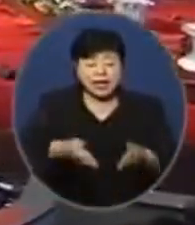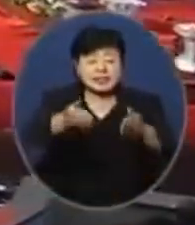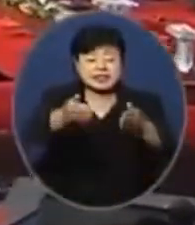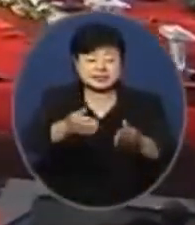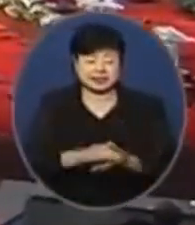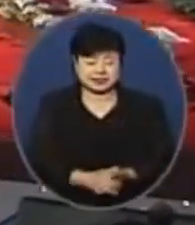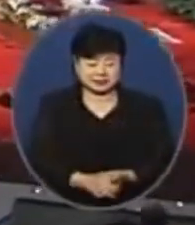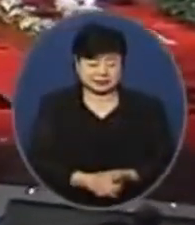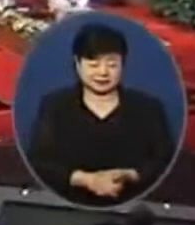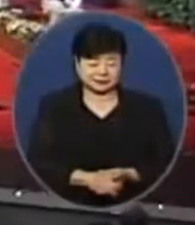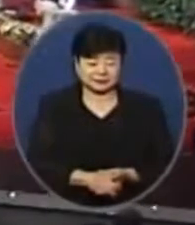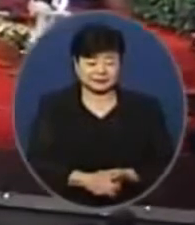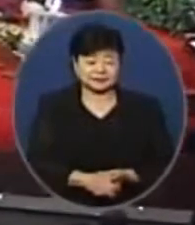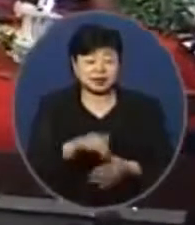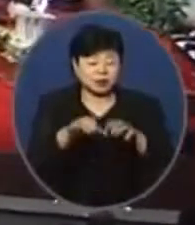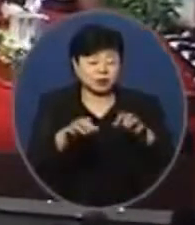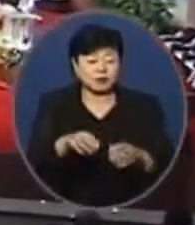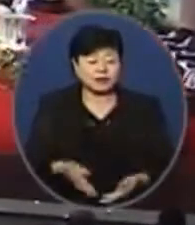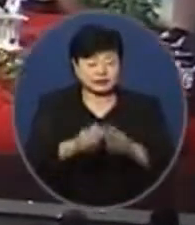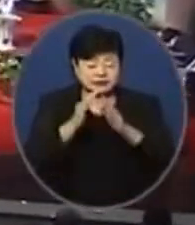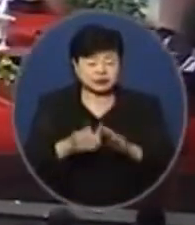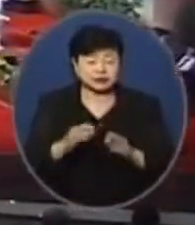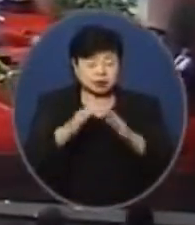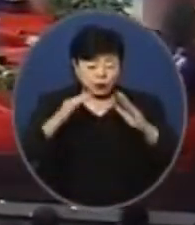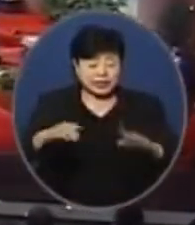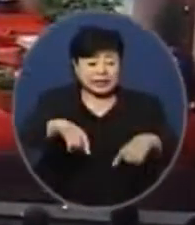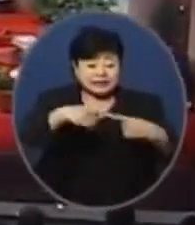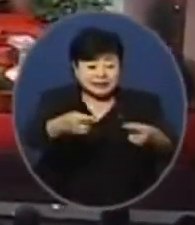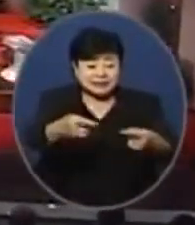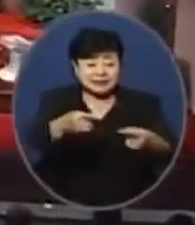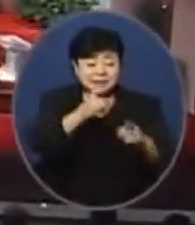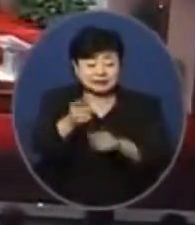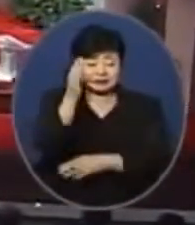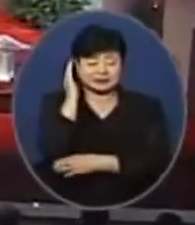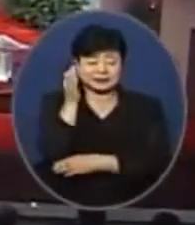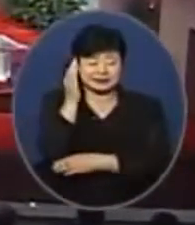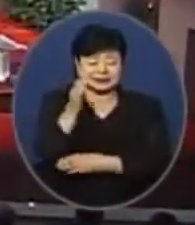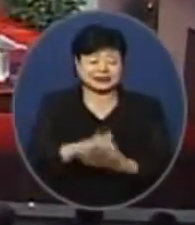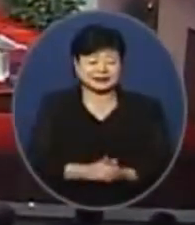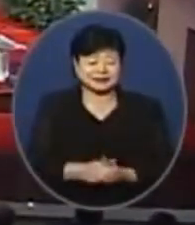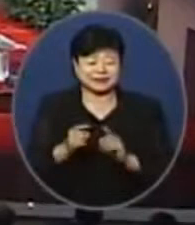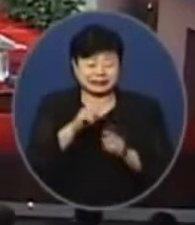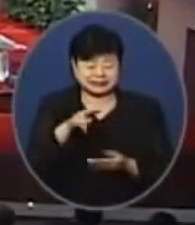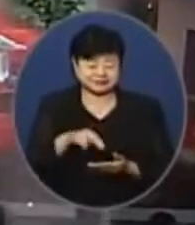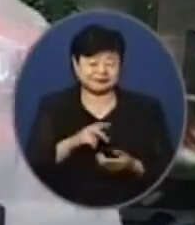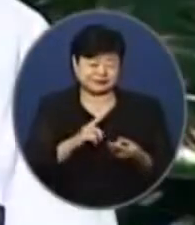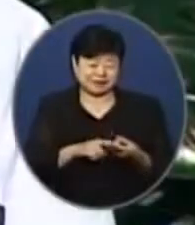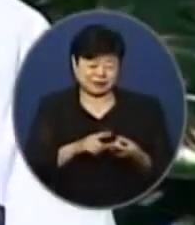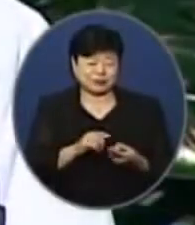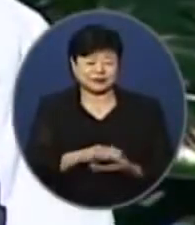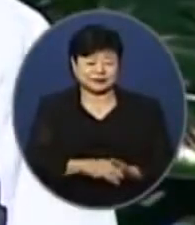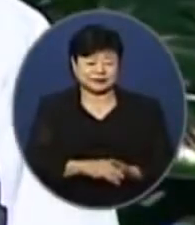가면서 그 도시도시마다 세워진 회당에 들어가 말씀을 전했습니다. 성경이 예언된